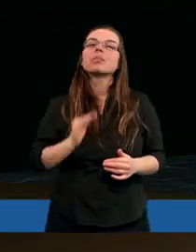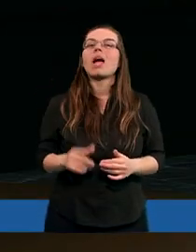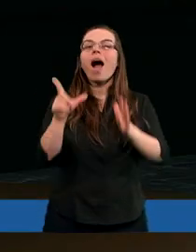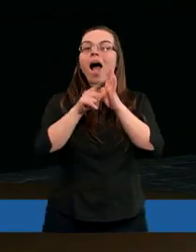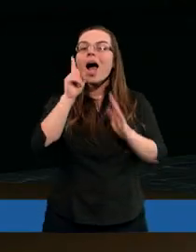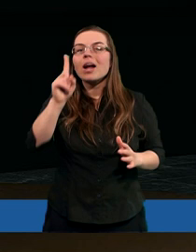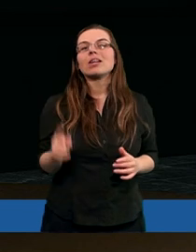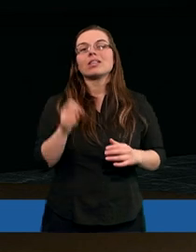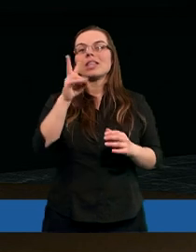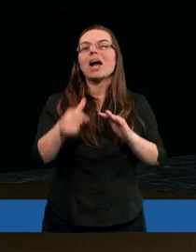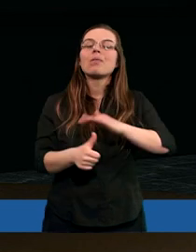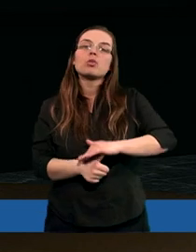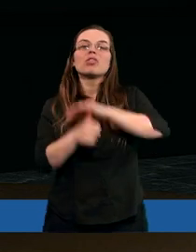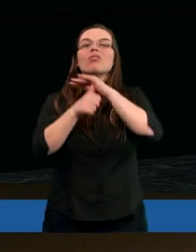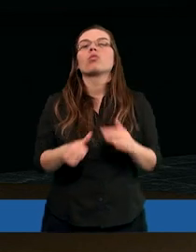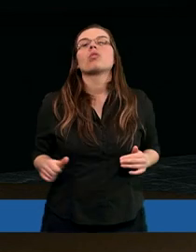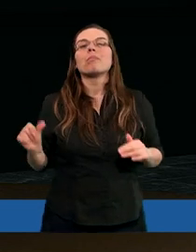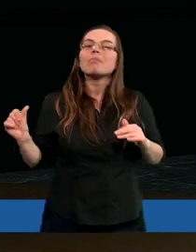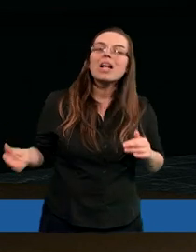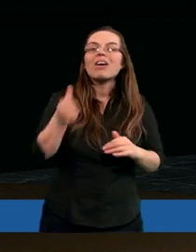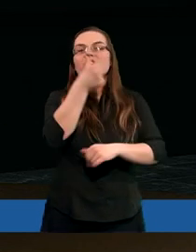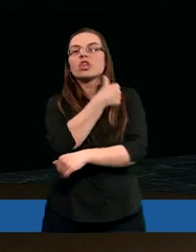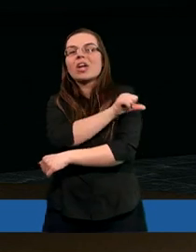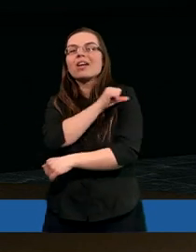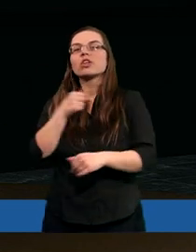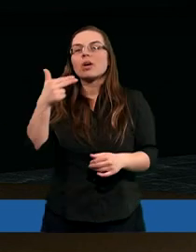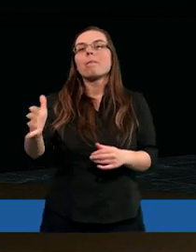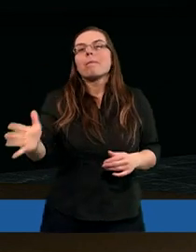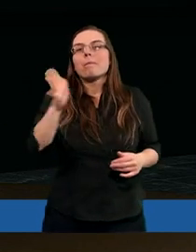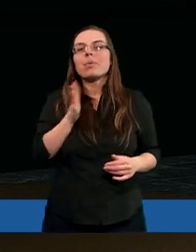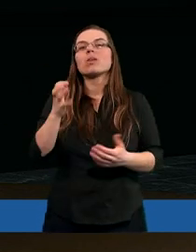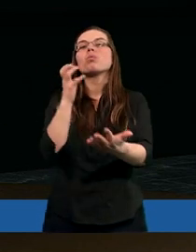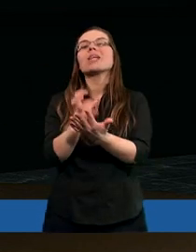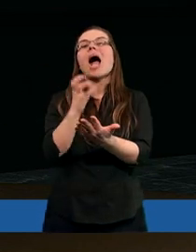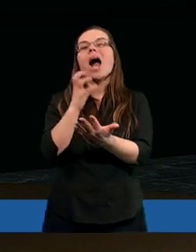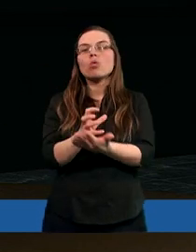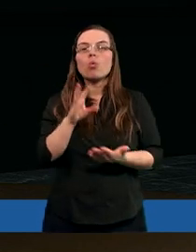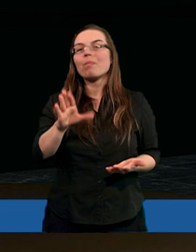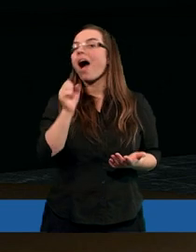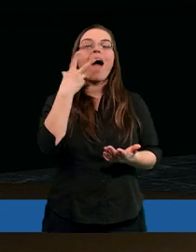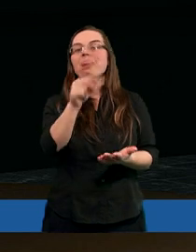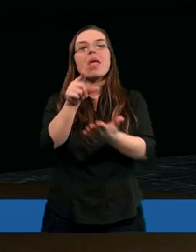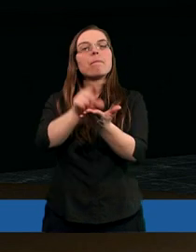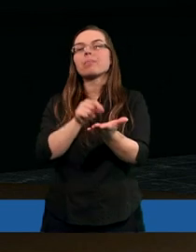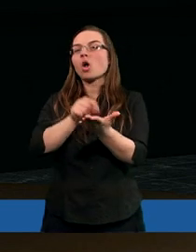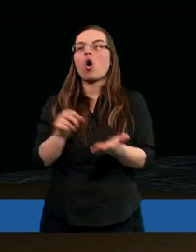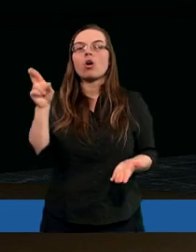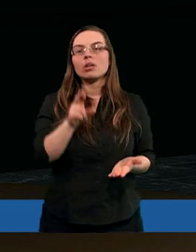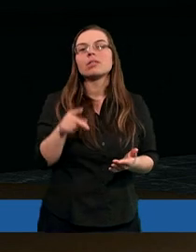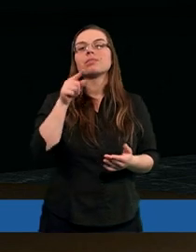takim przywódcą pierwszych chrześcijan był Jakub, a nie Piotr.